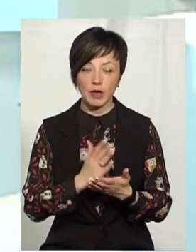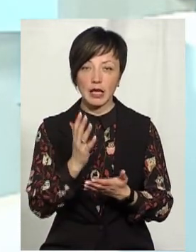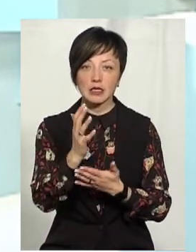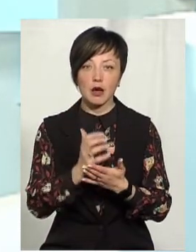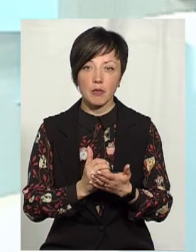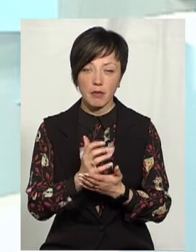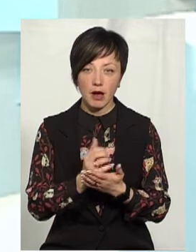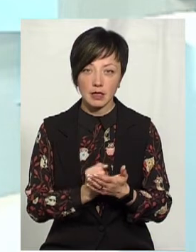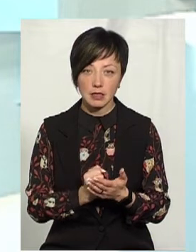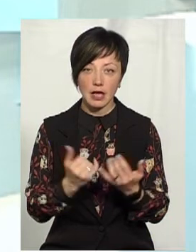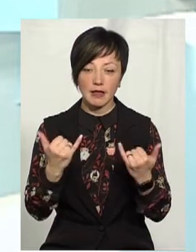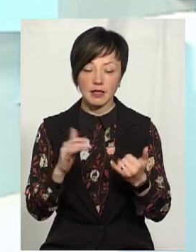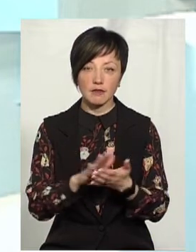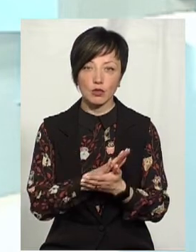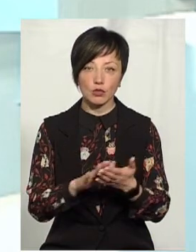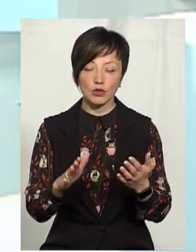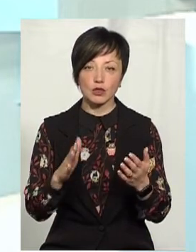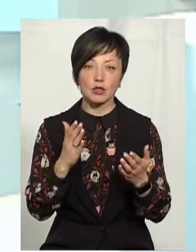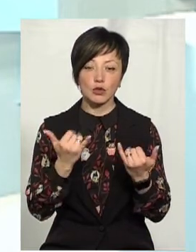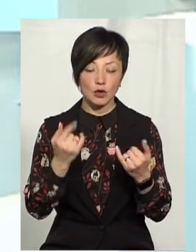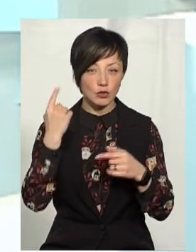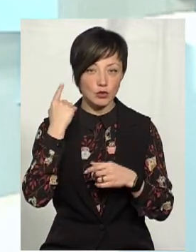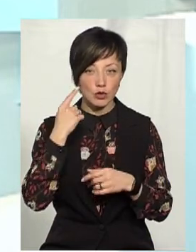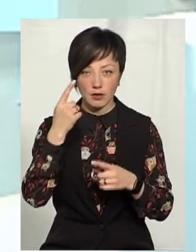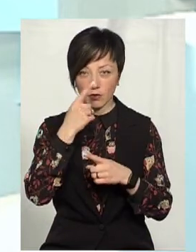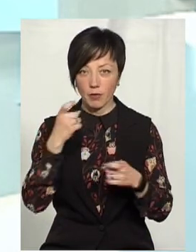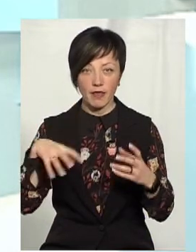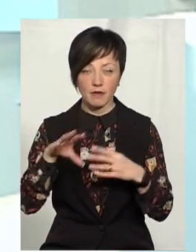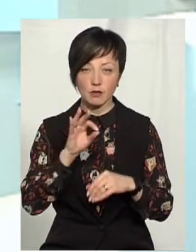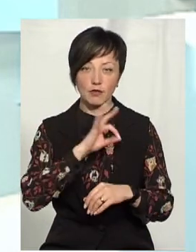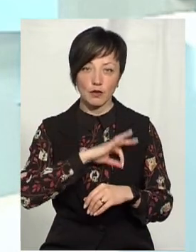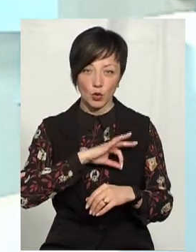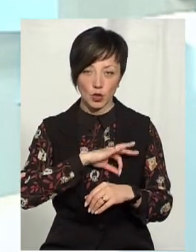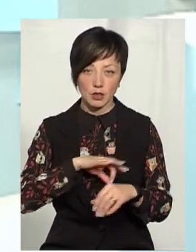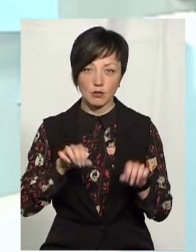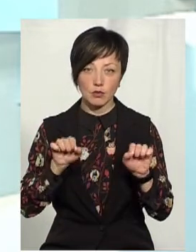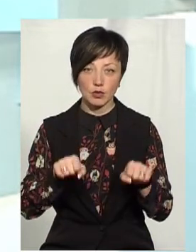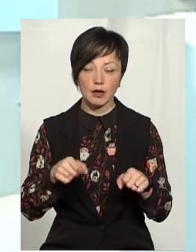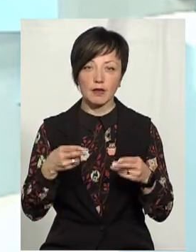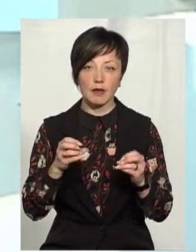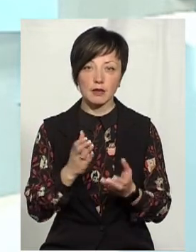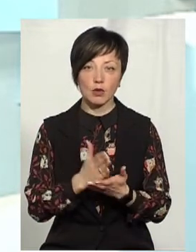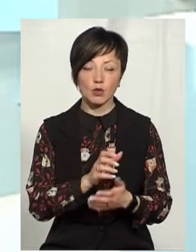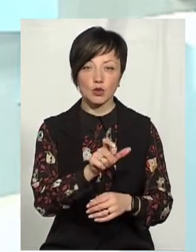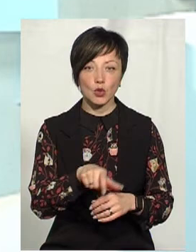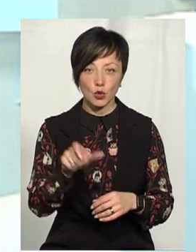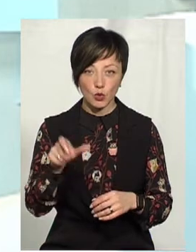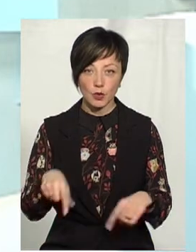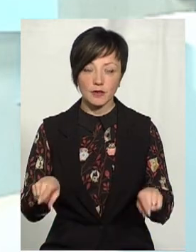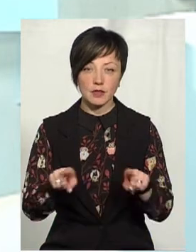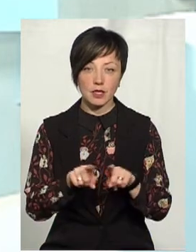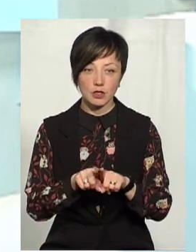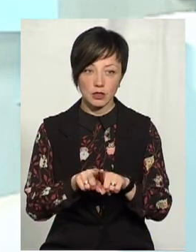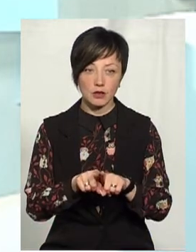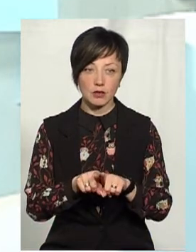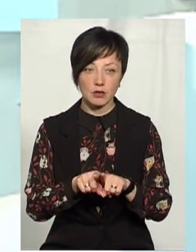дезінфікуючих розчинів. Сьогодні ми почули інформацію, що не всі вони можуть бути використані там, де знаходяться люди, тому що все ж таки